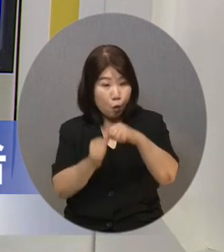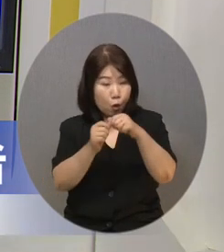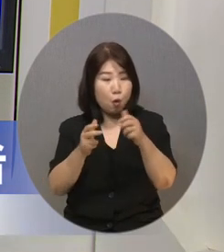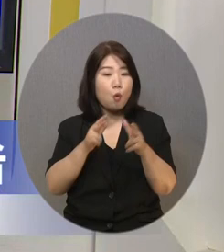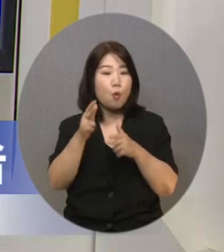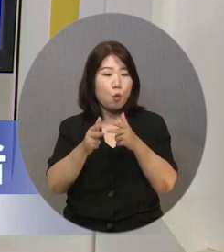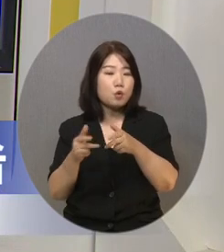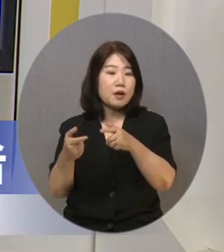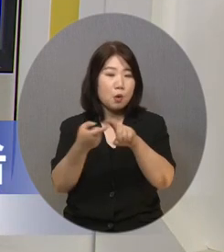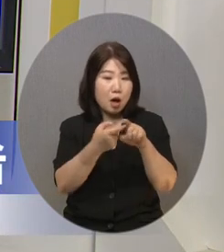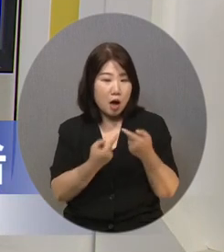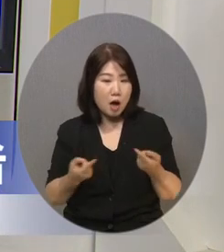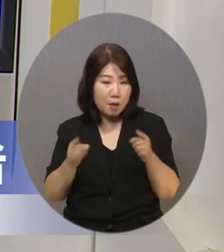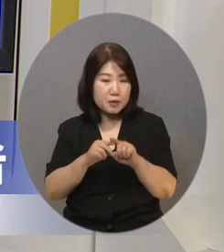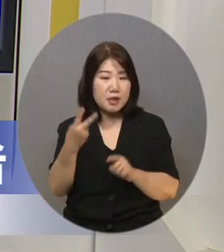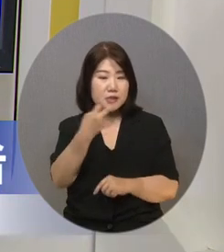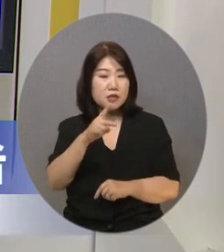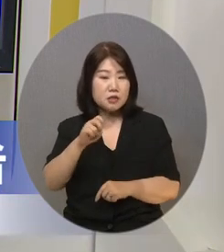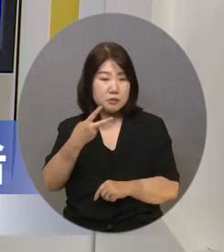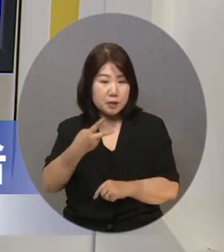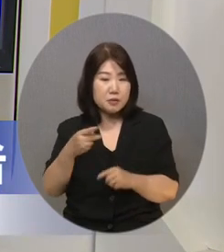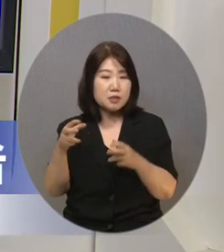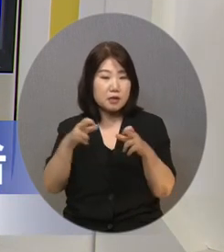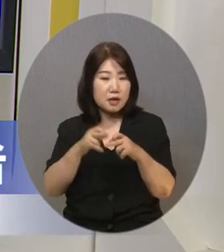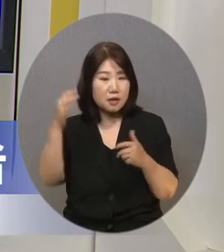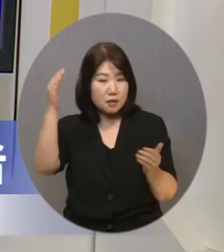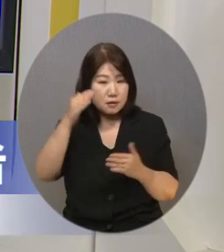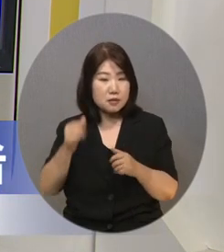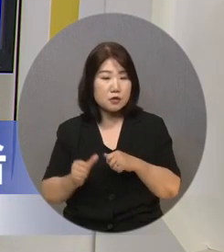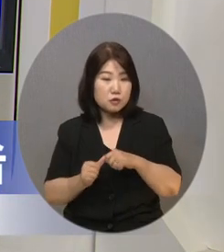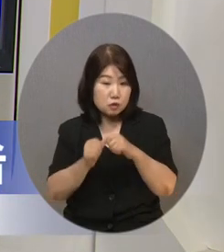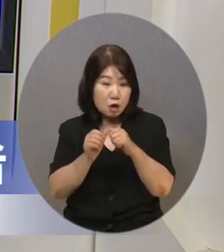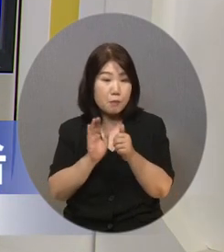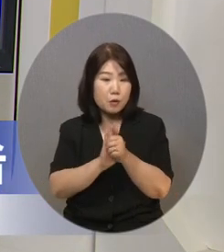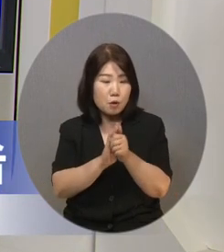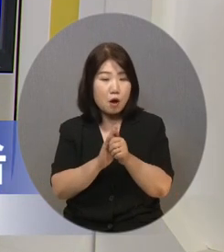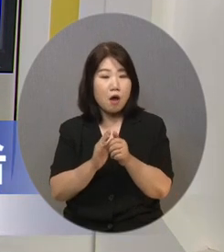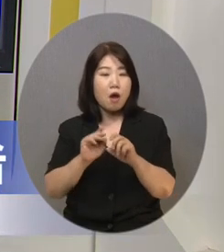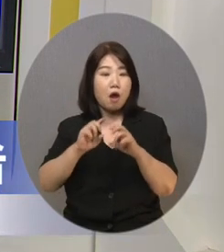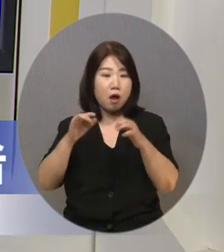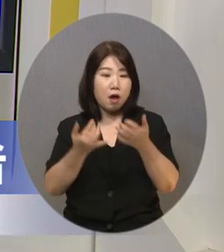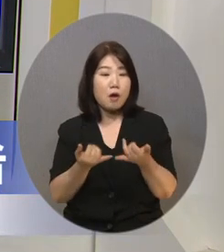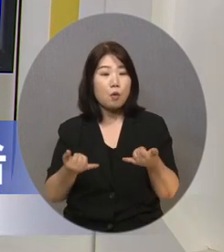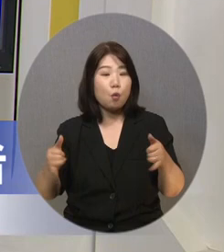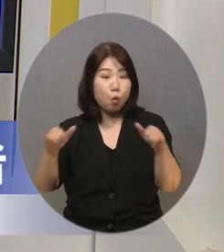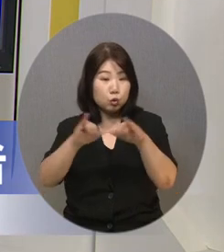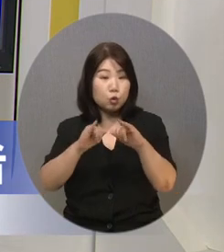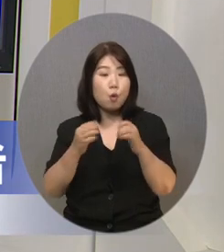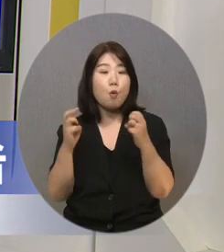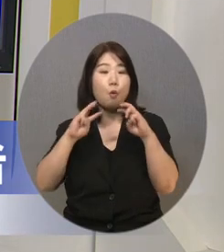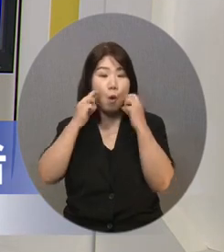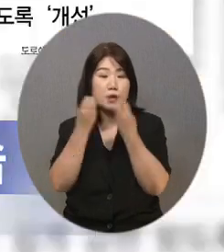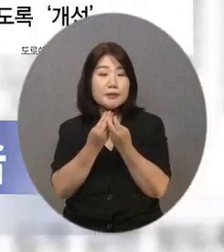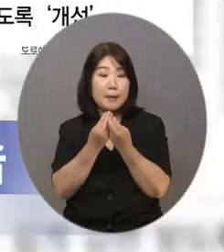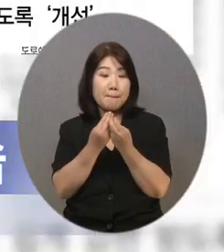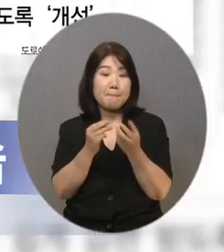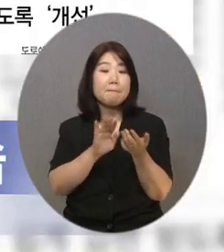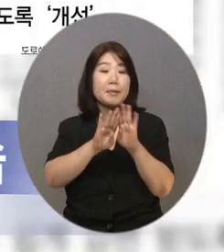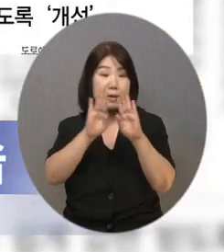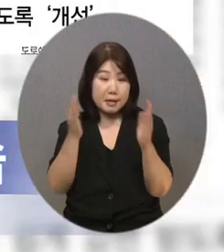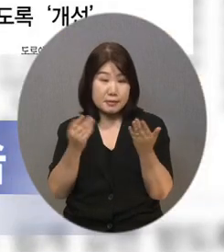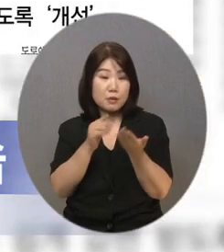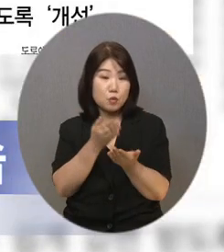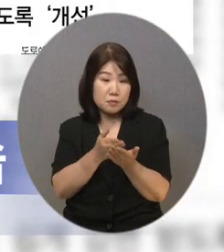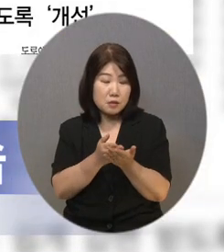함께 2023년 장애학생 취업지원 유관기관 공동 워크숍을 개최했다는 소식을 전하고 있습니다